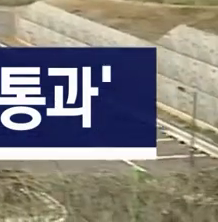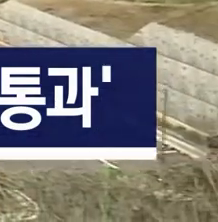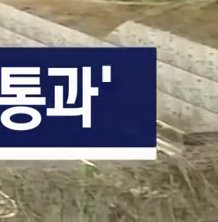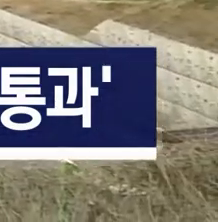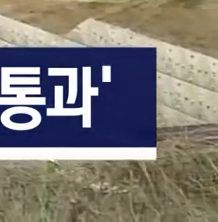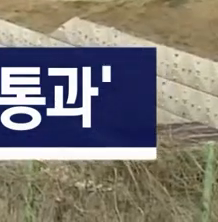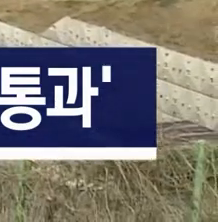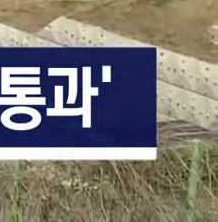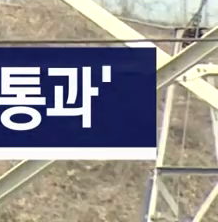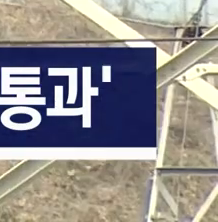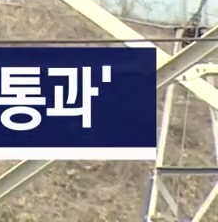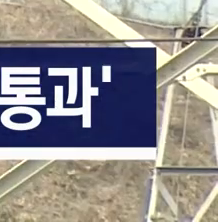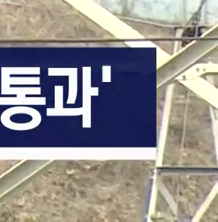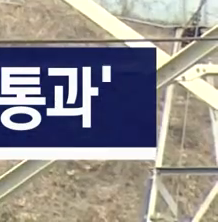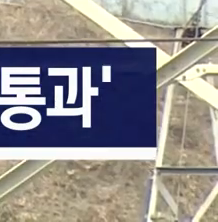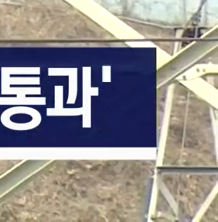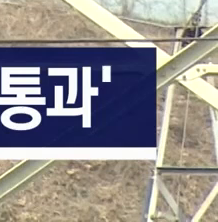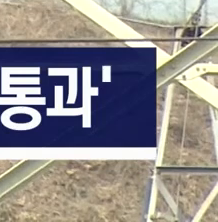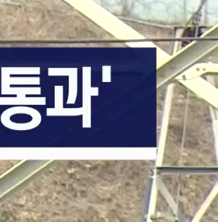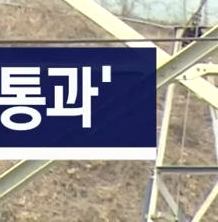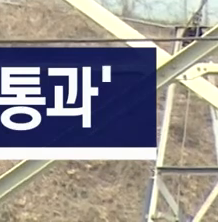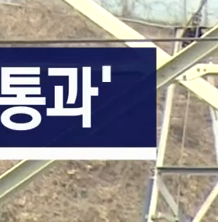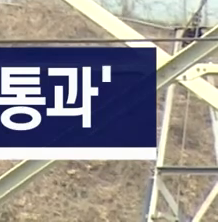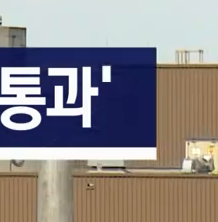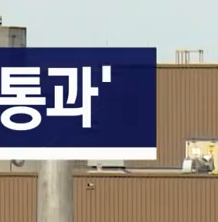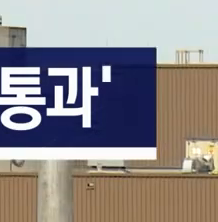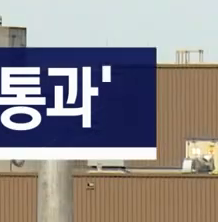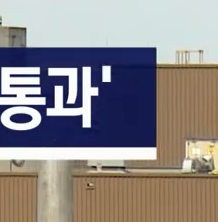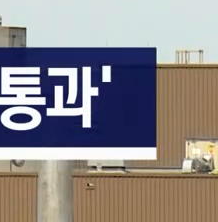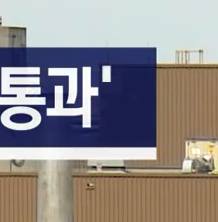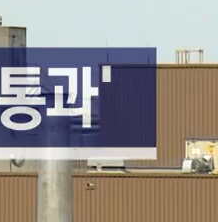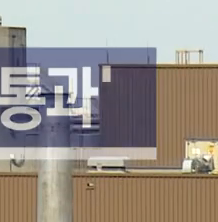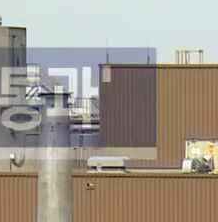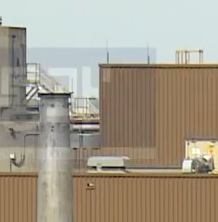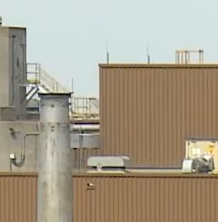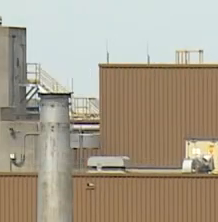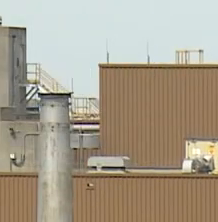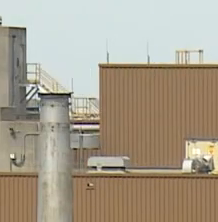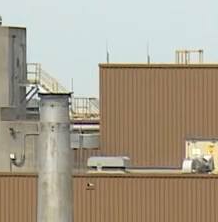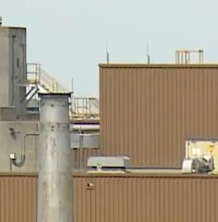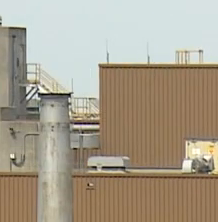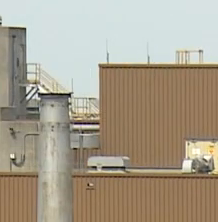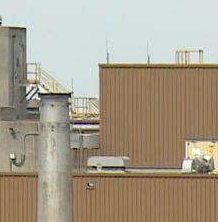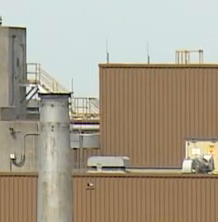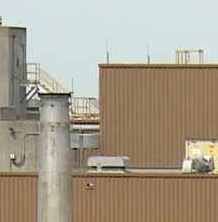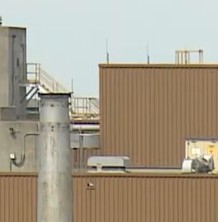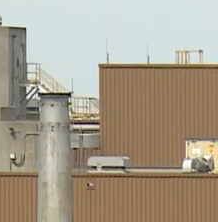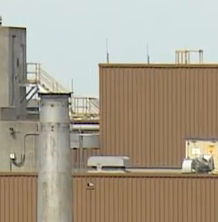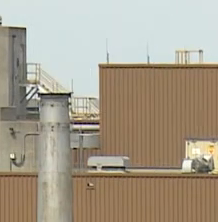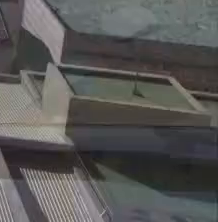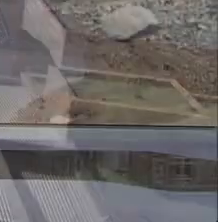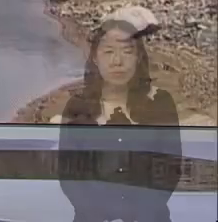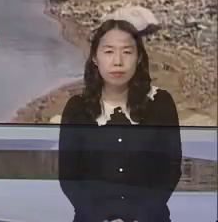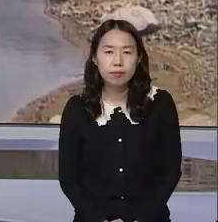법안소위를 통과했습니다. 국회 첫 문턱을 넘음에 따라 본회의 통과가 기대됩니다.